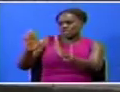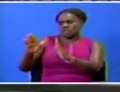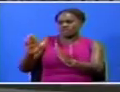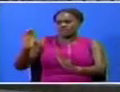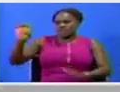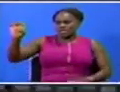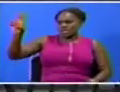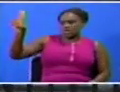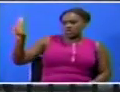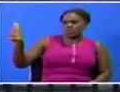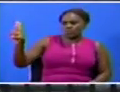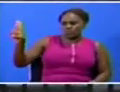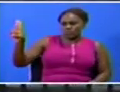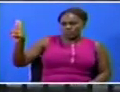EU.